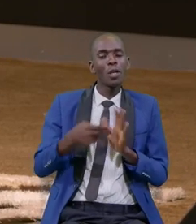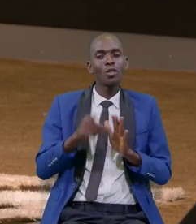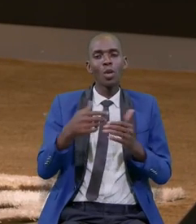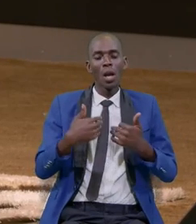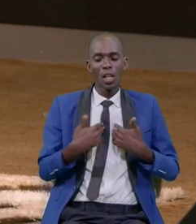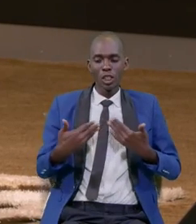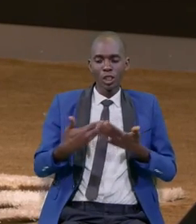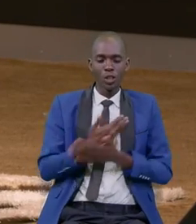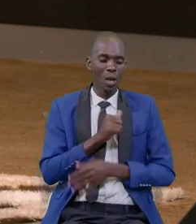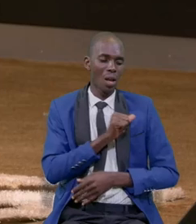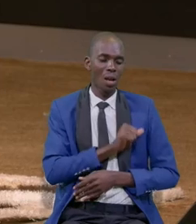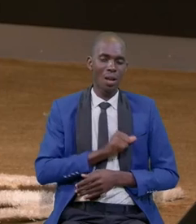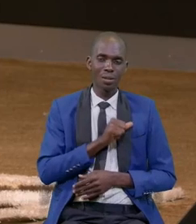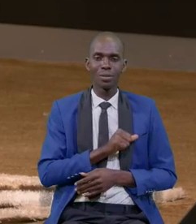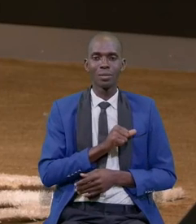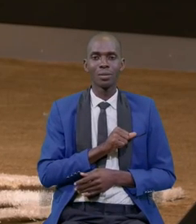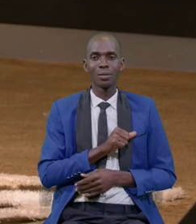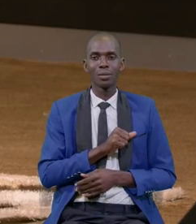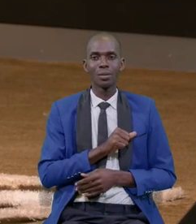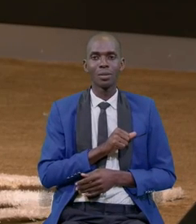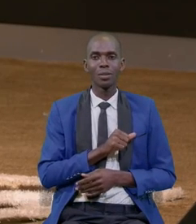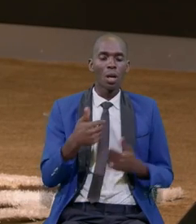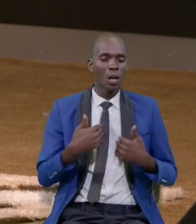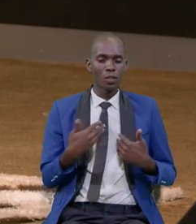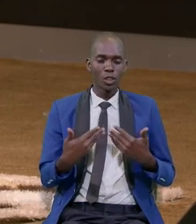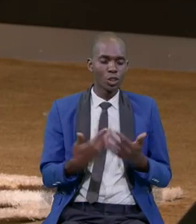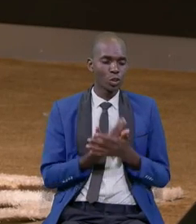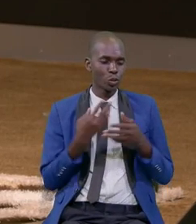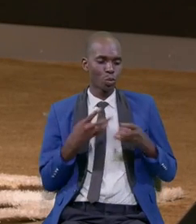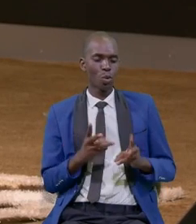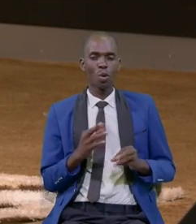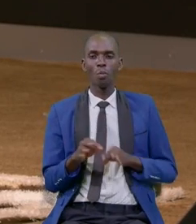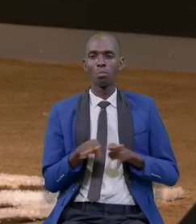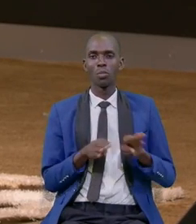nouvelle attitude, une nouvelle disposition.